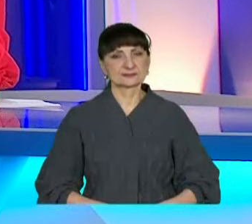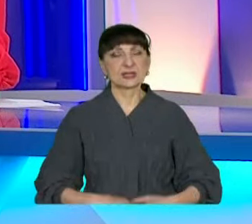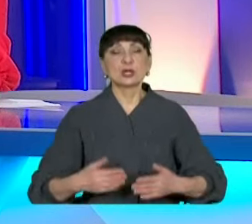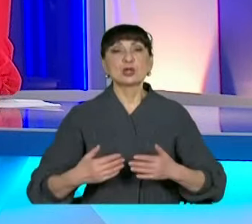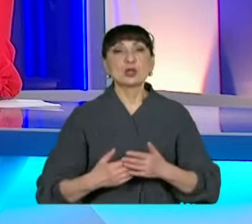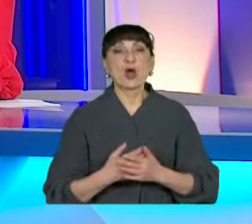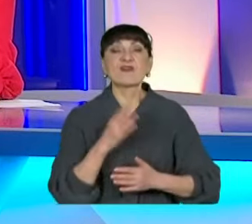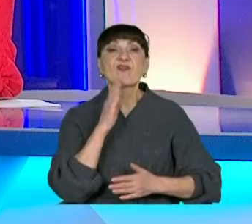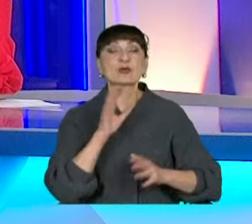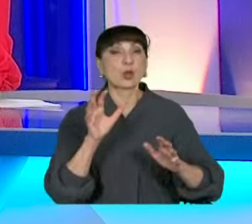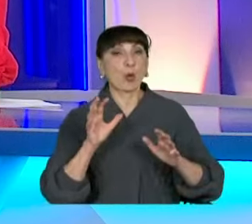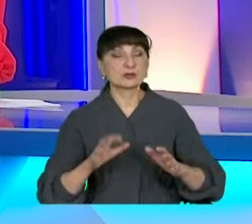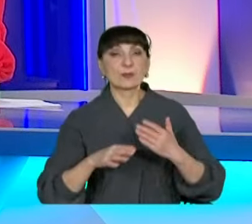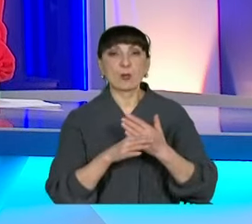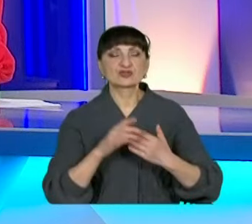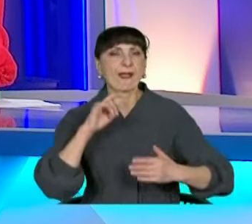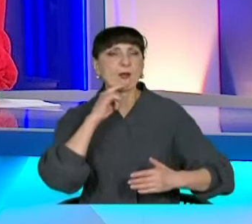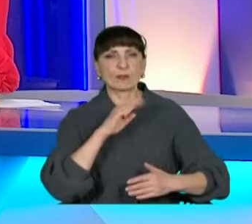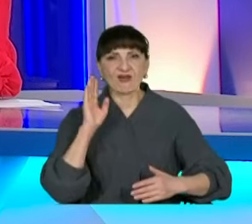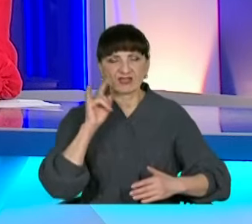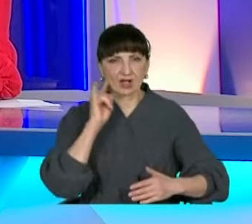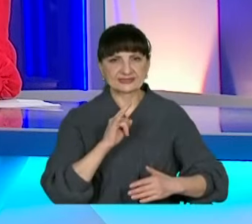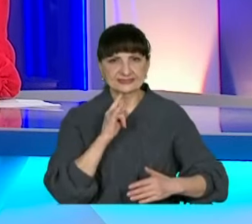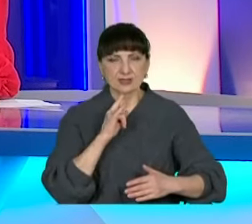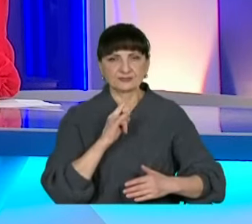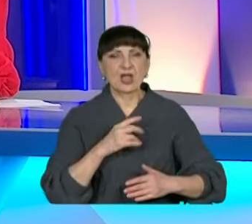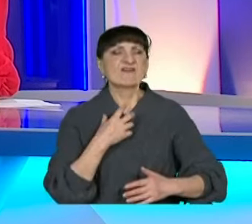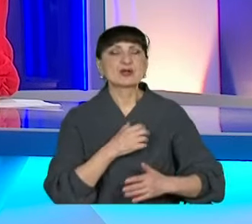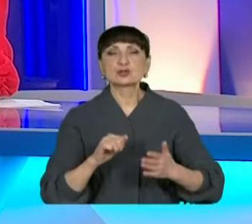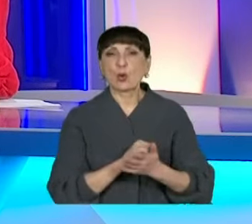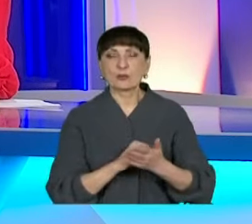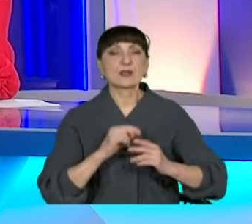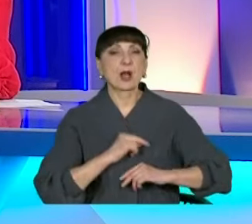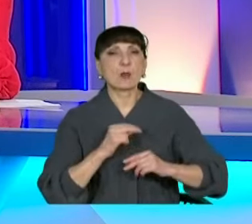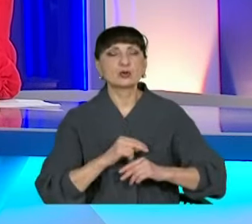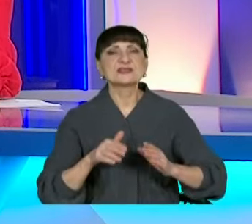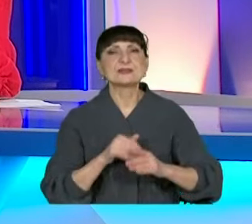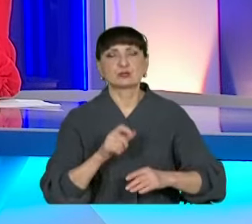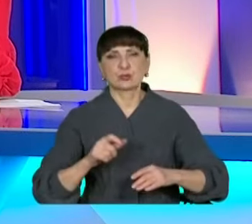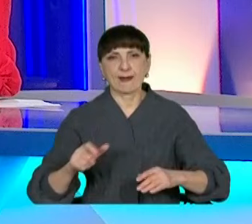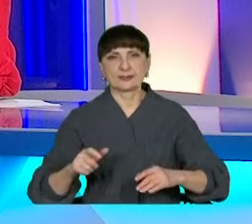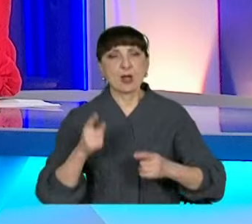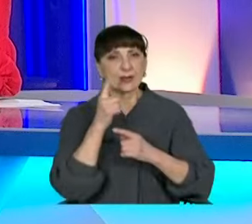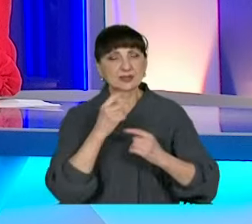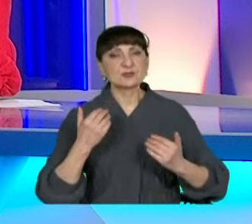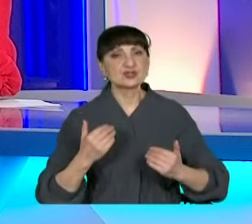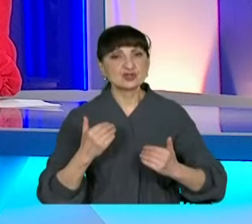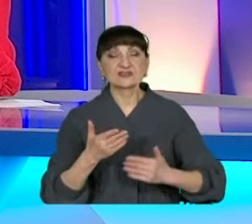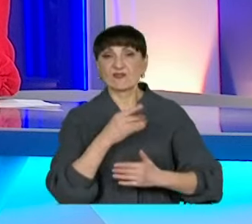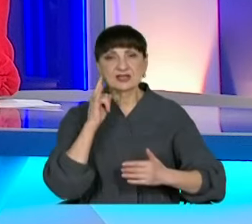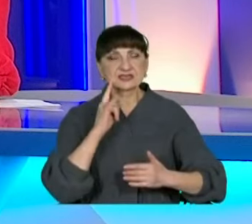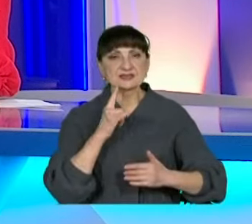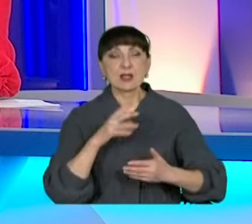Новый водный кодекс позволит экономить воду в Казахстане. Над важным документом работают мажилисмены. По их данным, сейчас в нашей